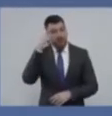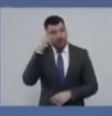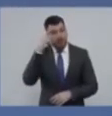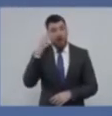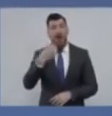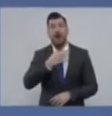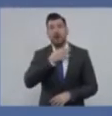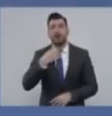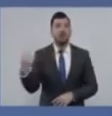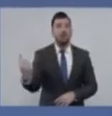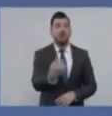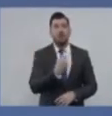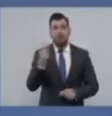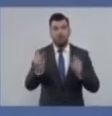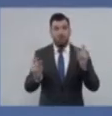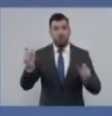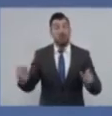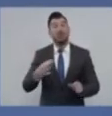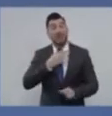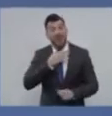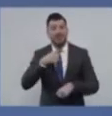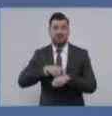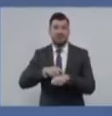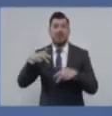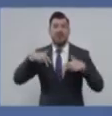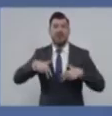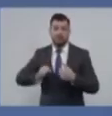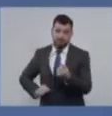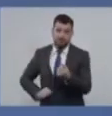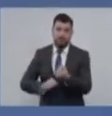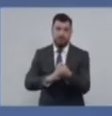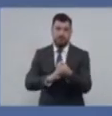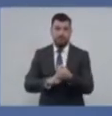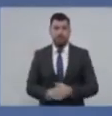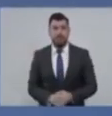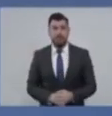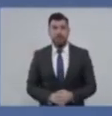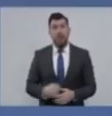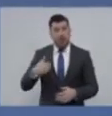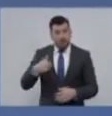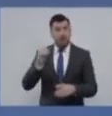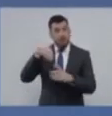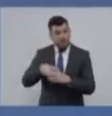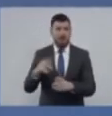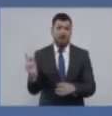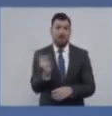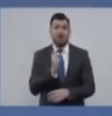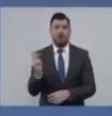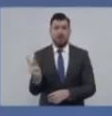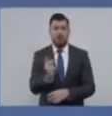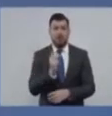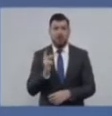των συμπατριωτών μας για περαιτέρω στήριξη ζώντας μέσα στην κοινωνία και όχι σε